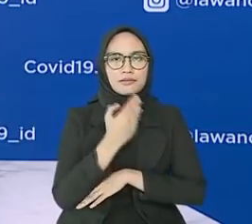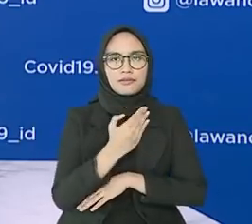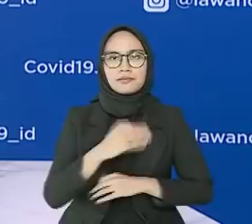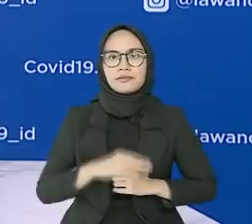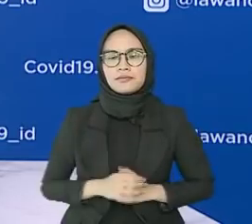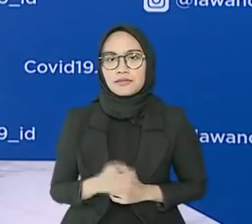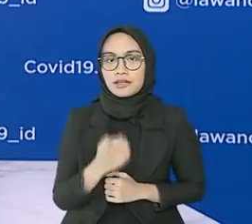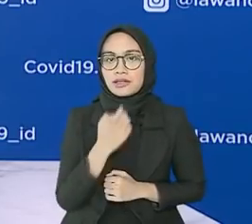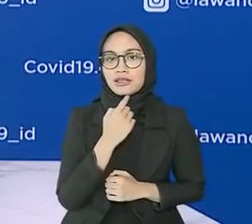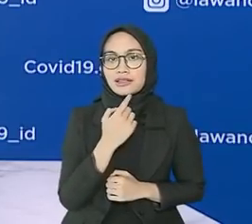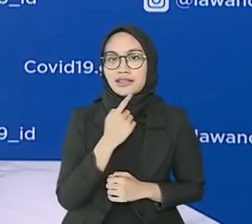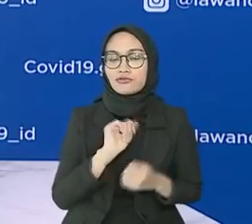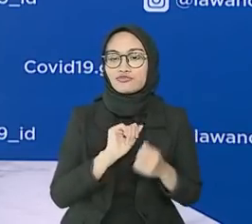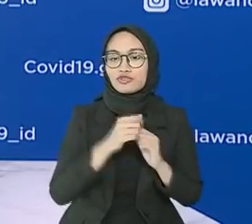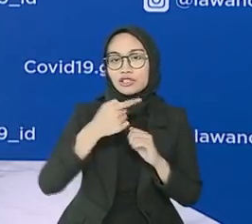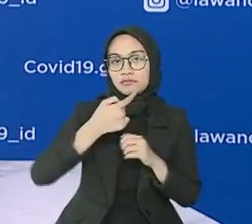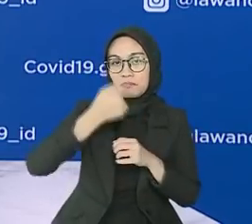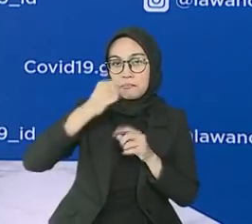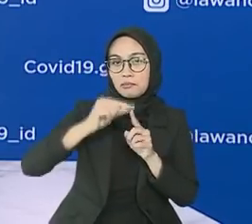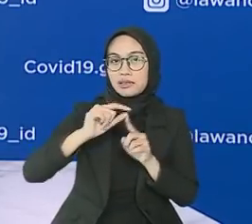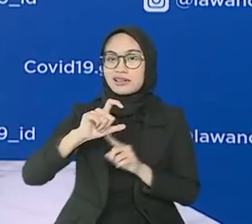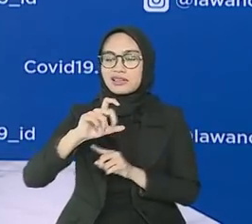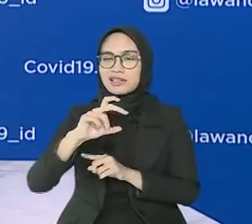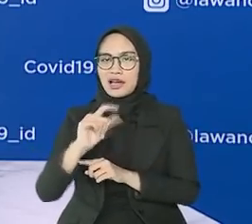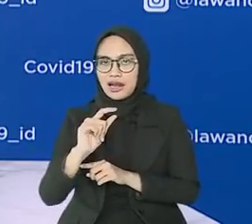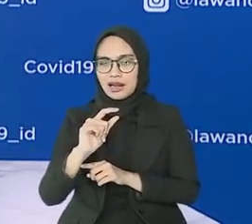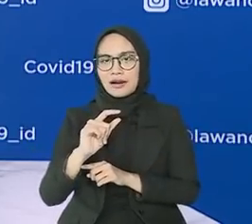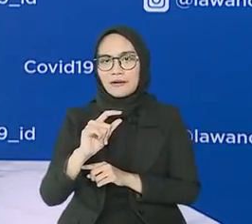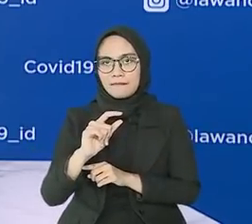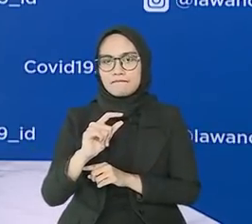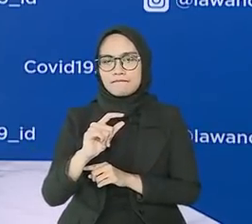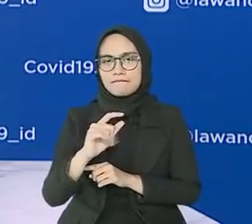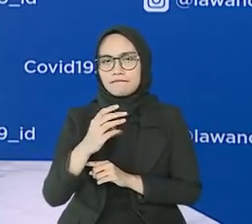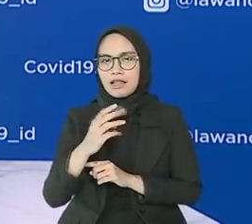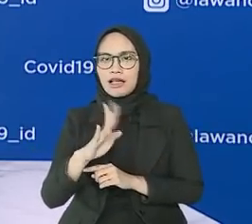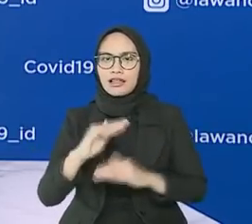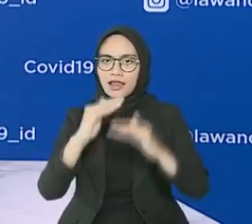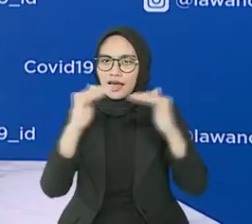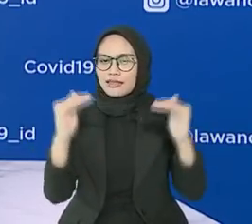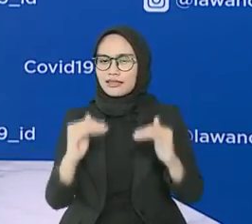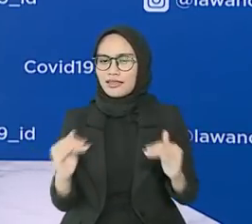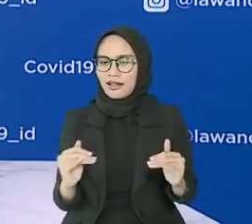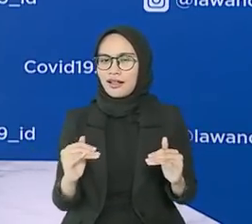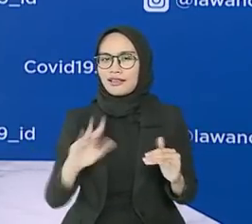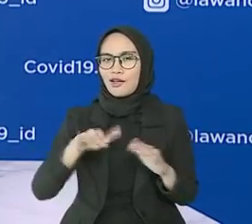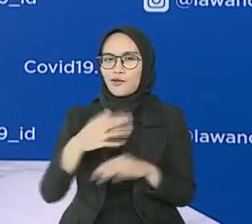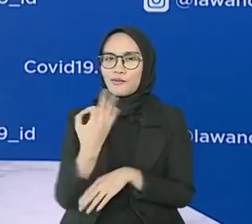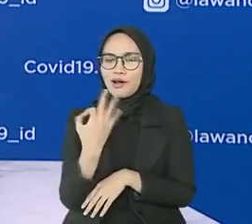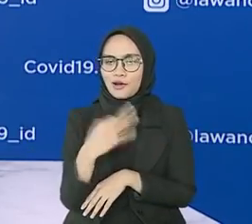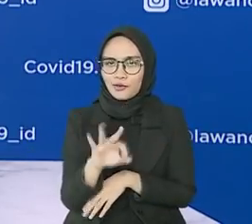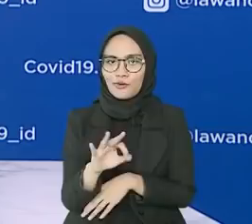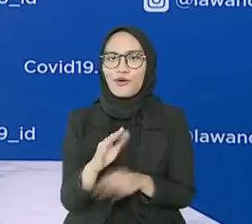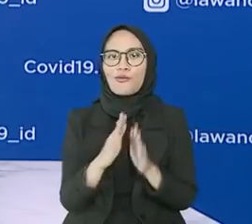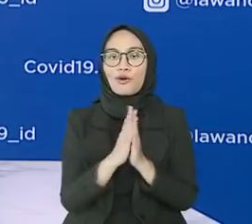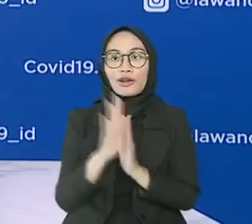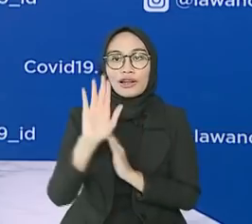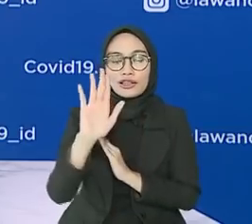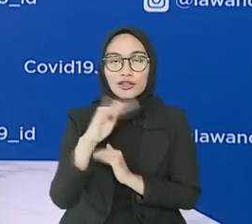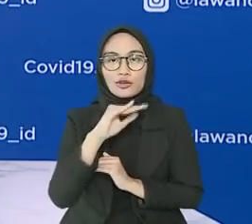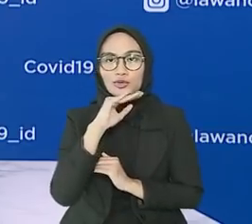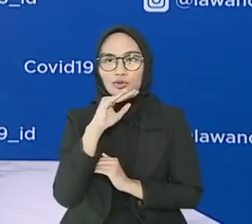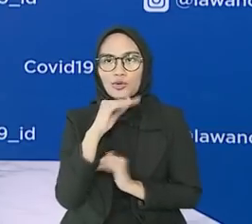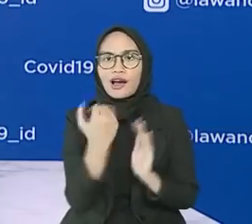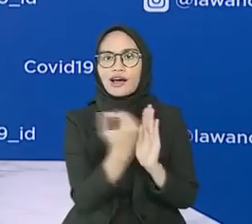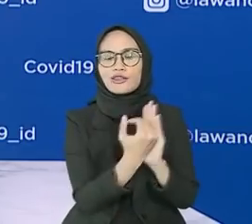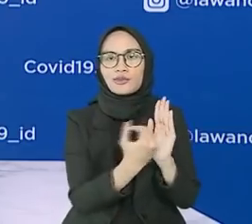Terkait keputusan kebijakan testing untuk persyaratan mobilitas menjelang Natal dan Tahun Baru, mohon menunggu keputusan selanjutnya